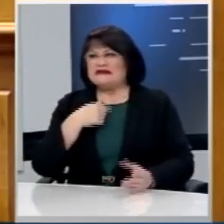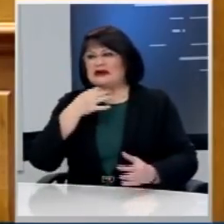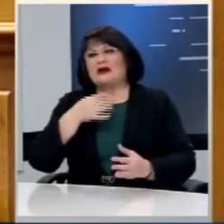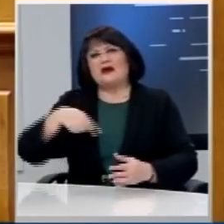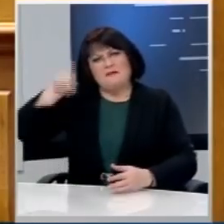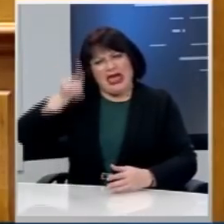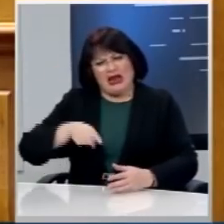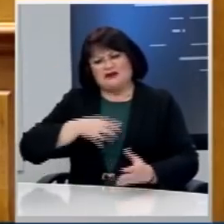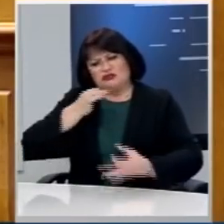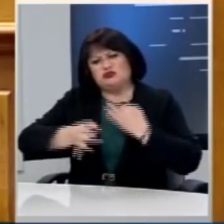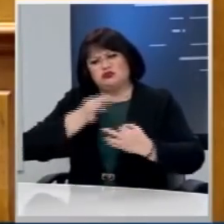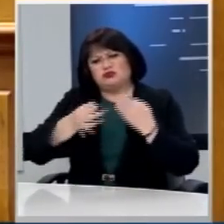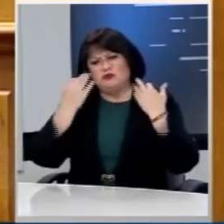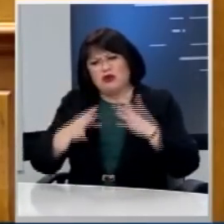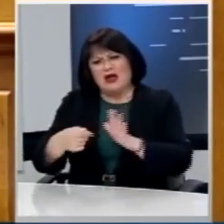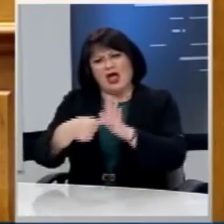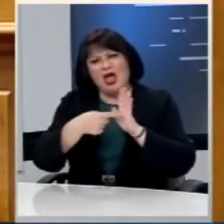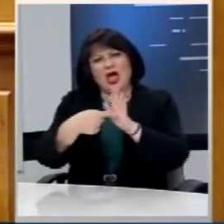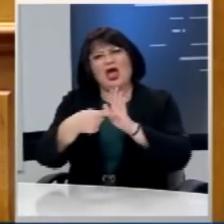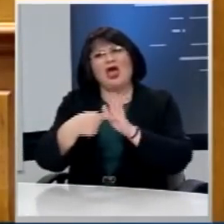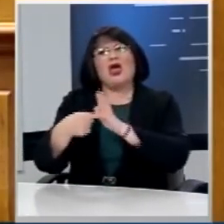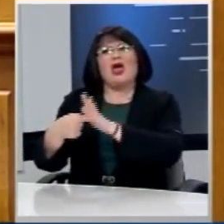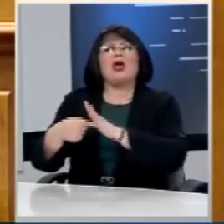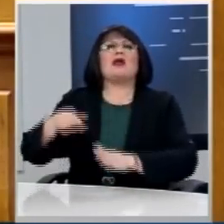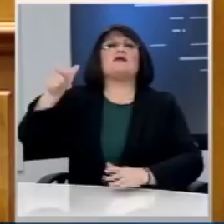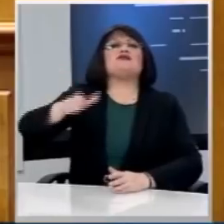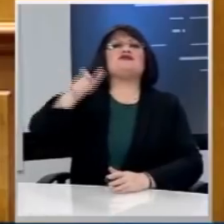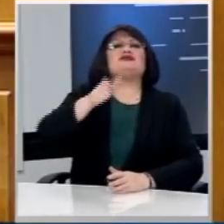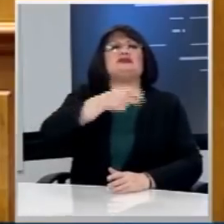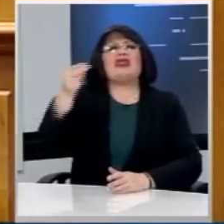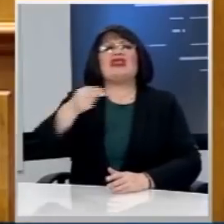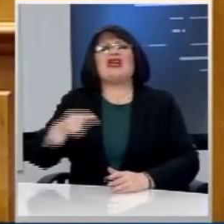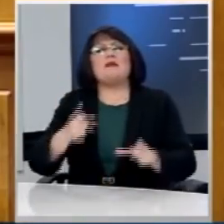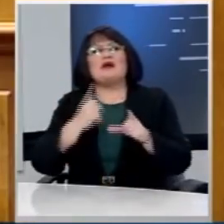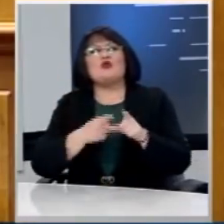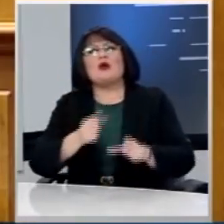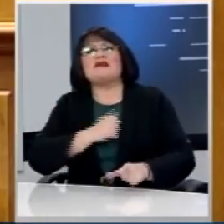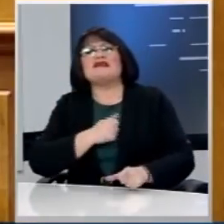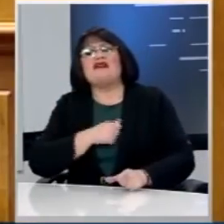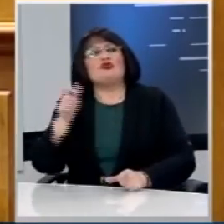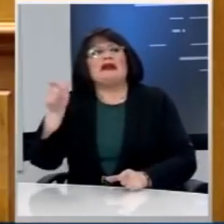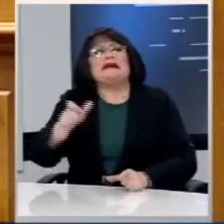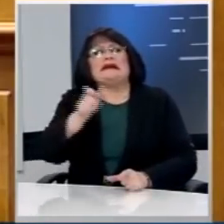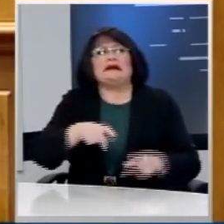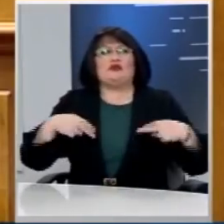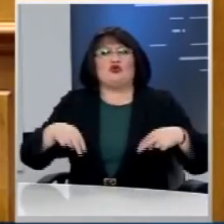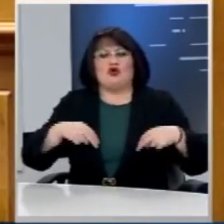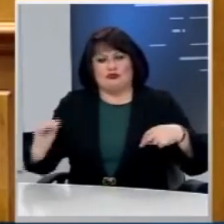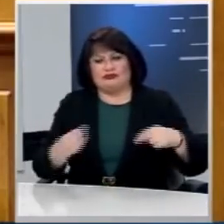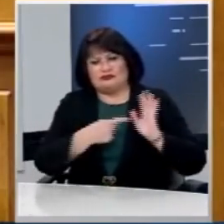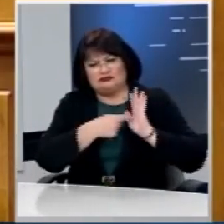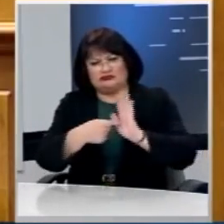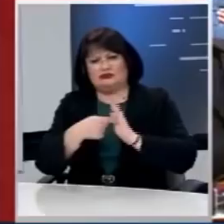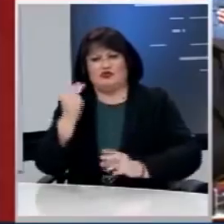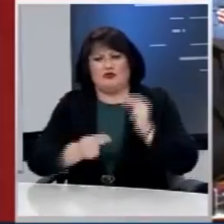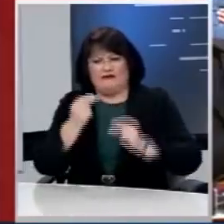μίλησαν αυτές τις μέρες ανέδειξαν συνολικά και κατά Υπουργείο τις θέσεις του ΚΚΕ. Ανέδειξαν τα προβλήματα